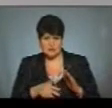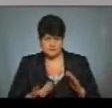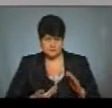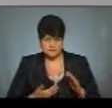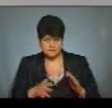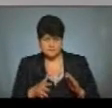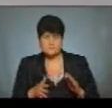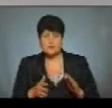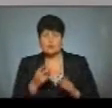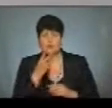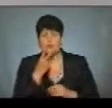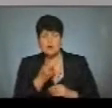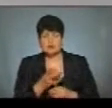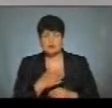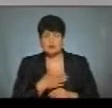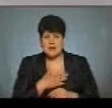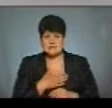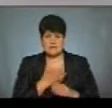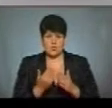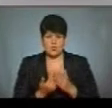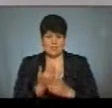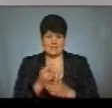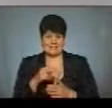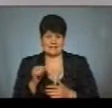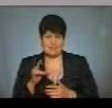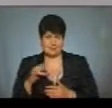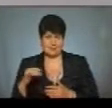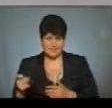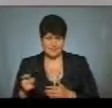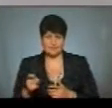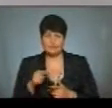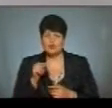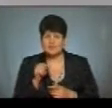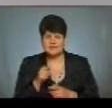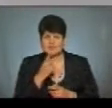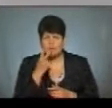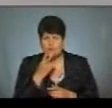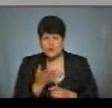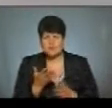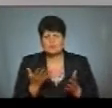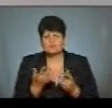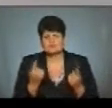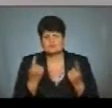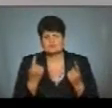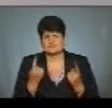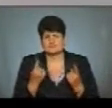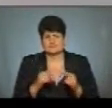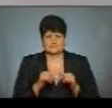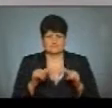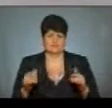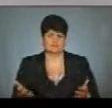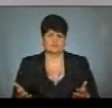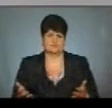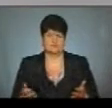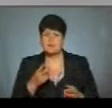територіально-поселенською структурою, то побачимо, що от наші оновлені дані, вони, в принципі, не демонструють якоїсь значної динаміки